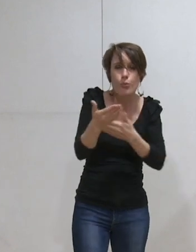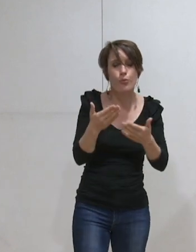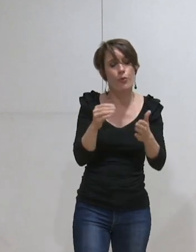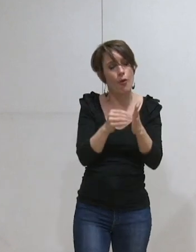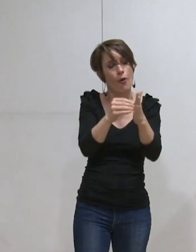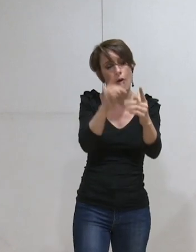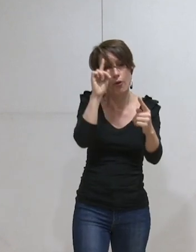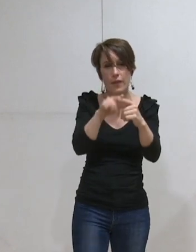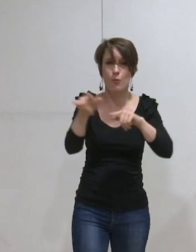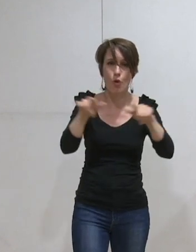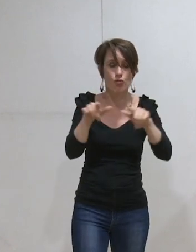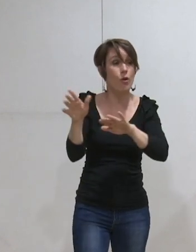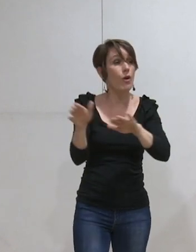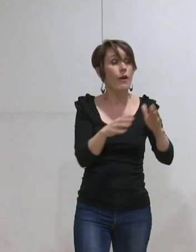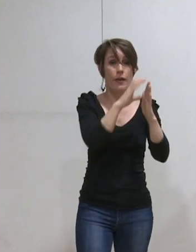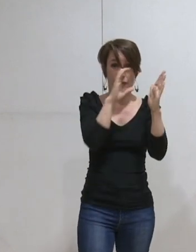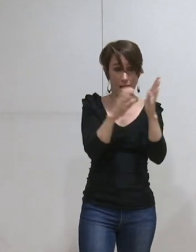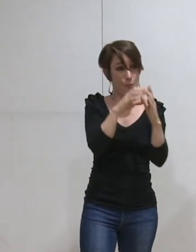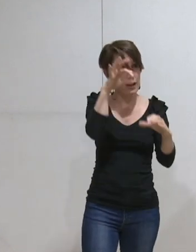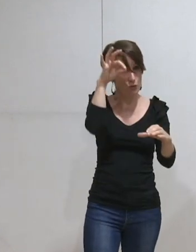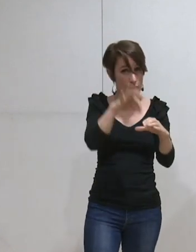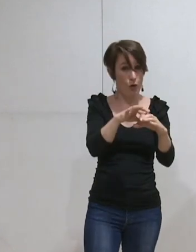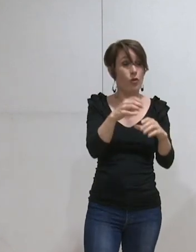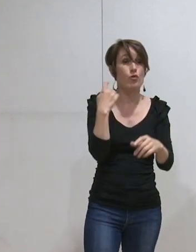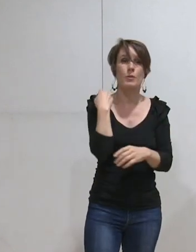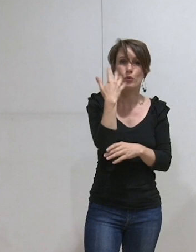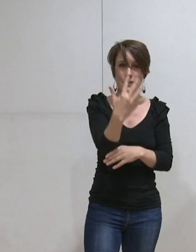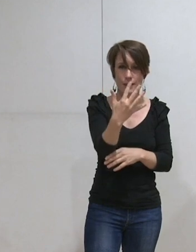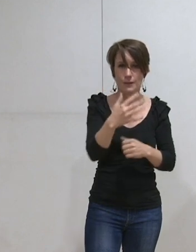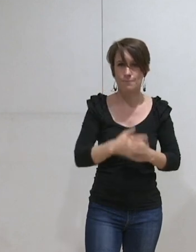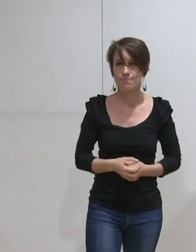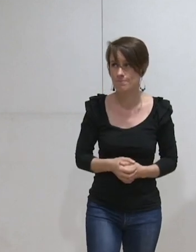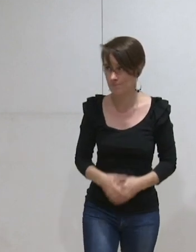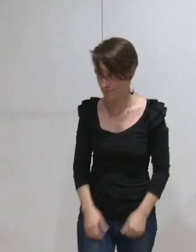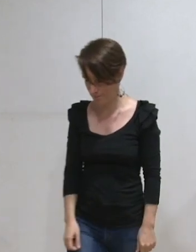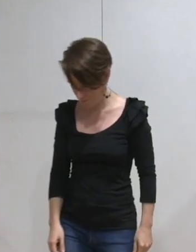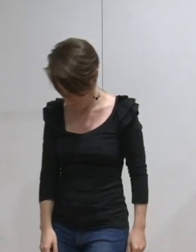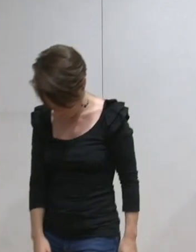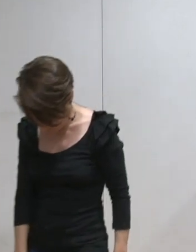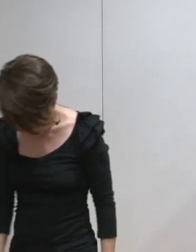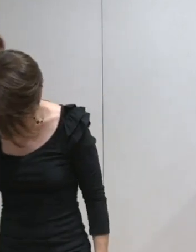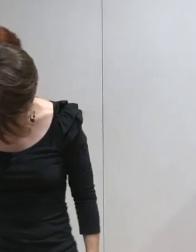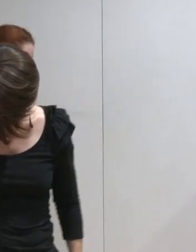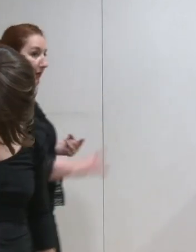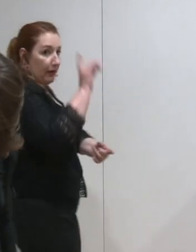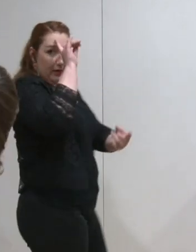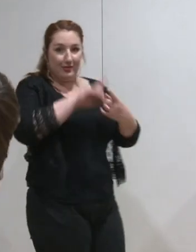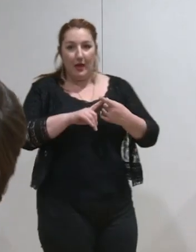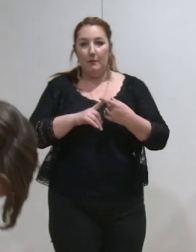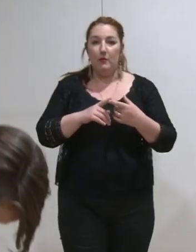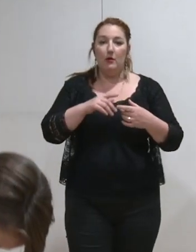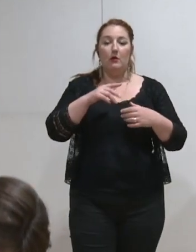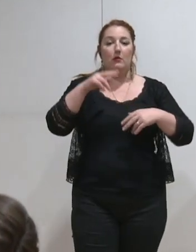je mets au voix cette délibération numéro 5 donc portant sur l'aide de la ville de Grenoble aux opérations de logement